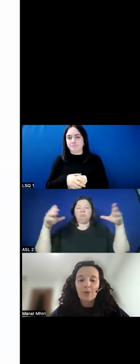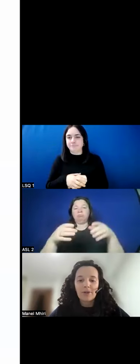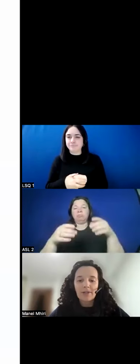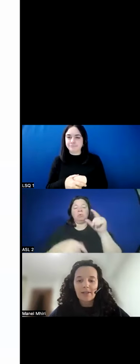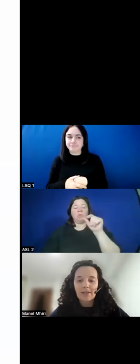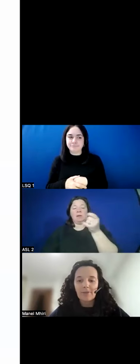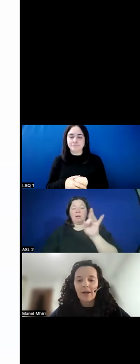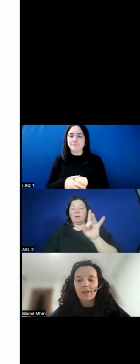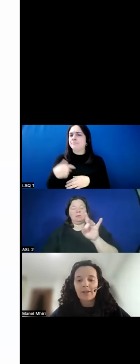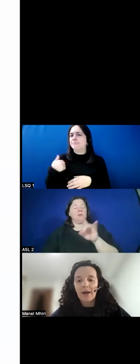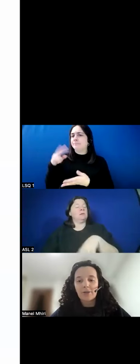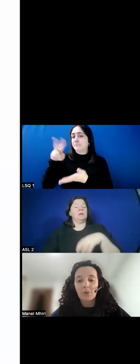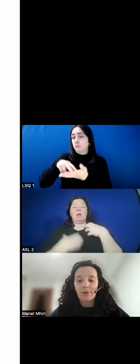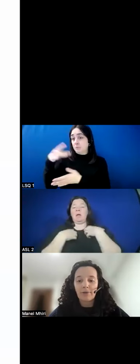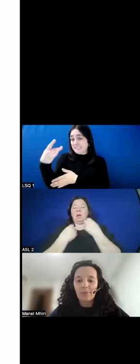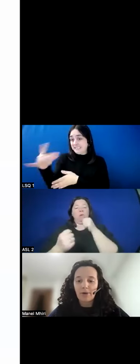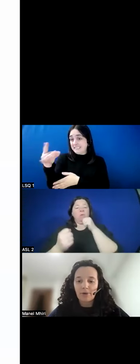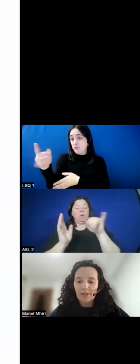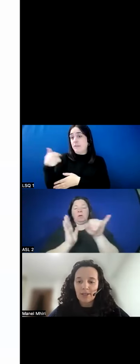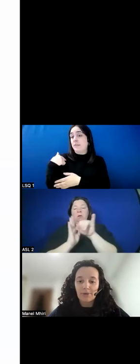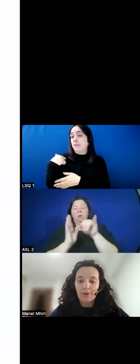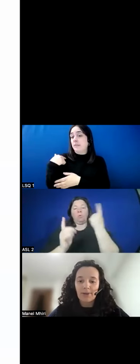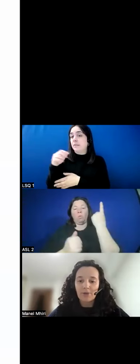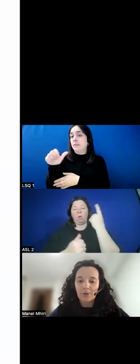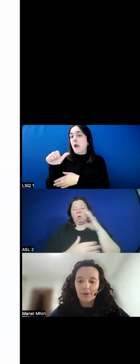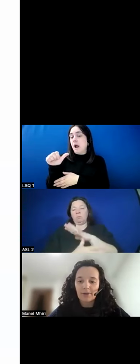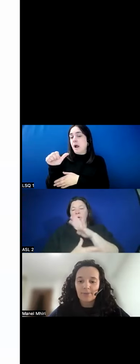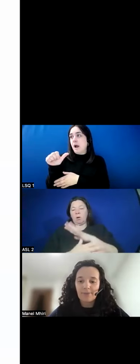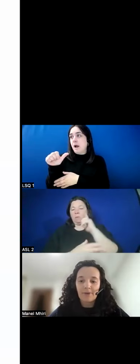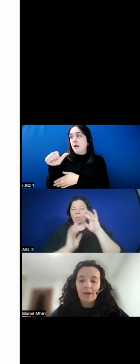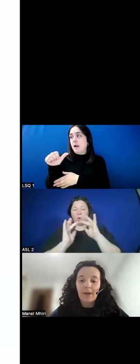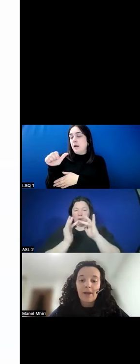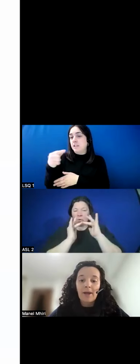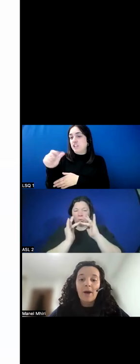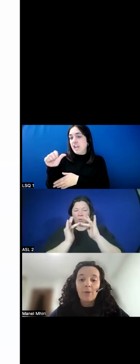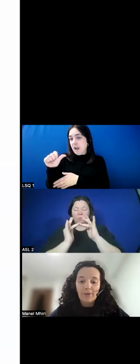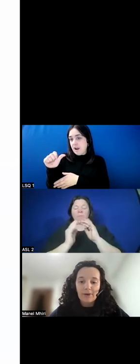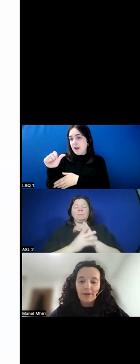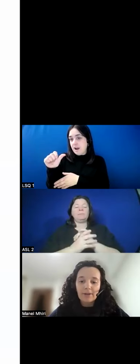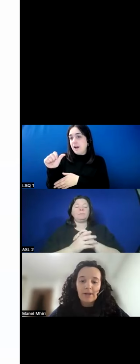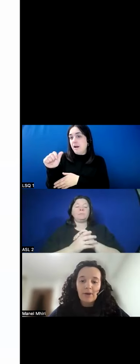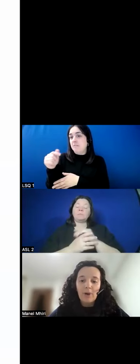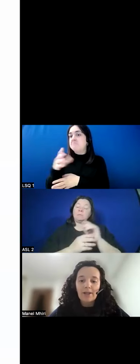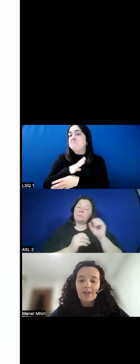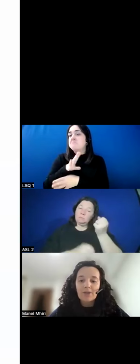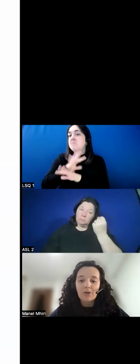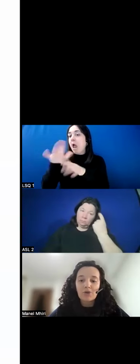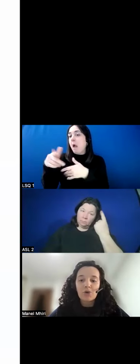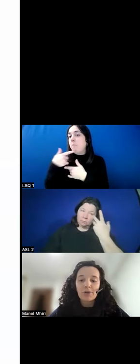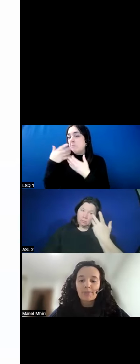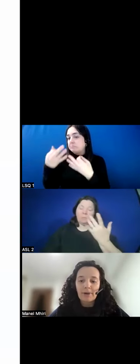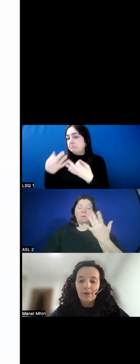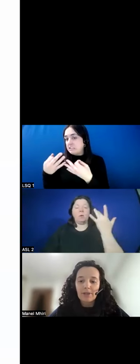En 2018, on a eu la dernière Assemblée générale et la santé n'a pas été identifiée comme une priorité pour le réseau.